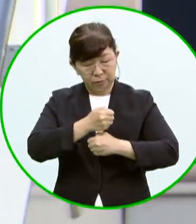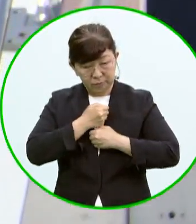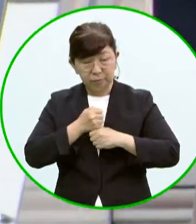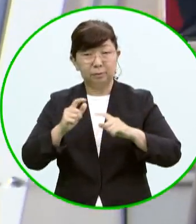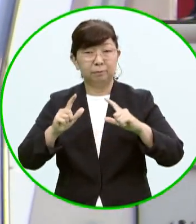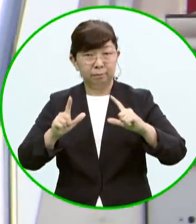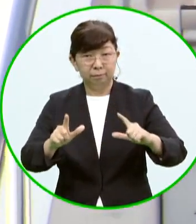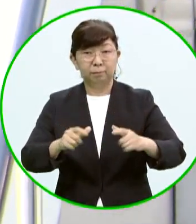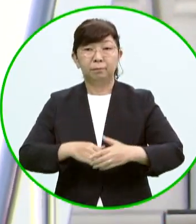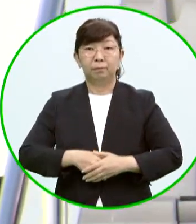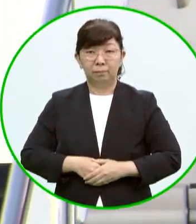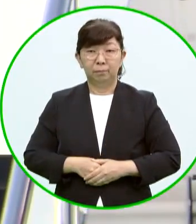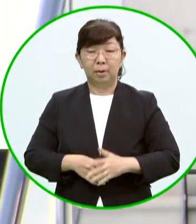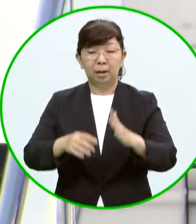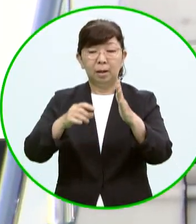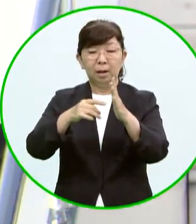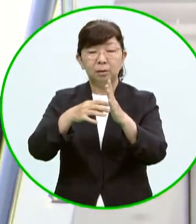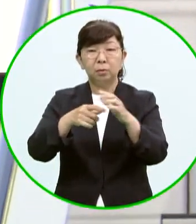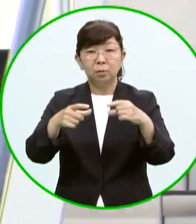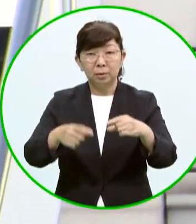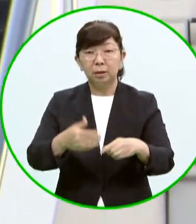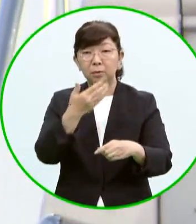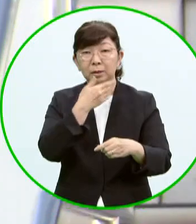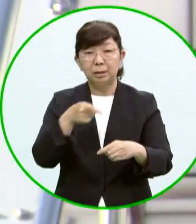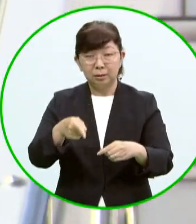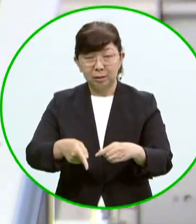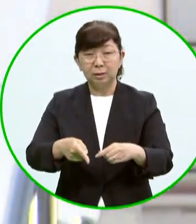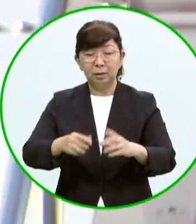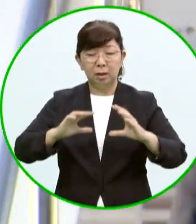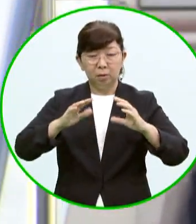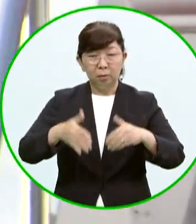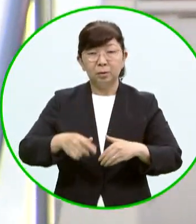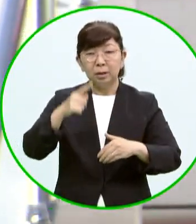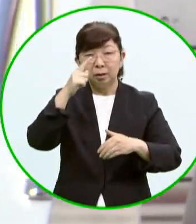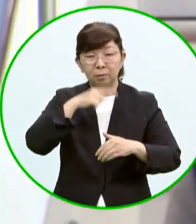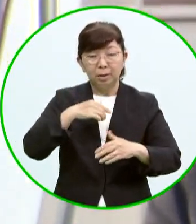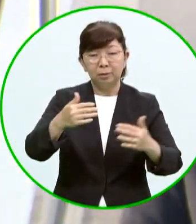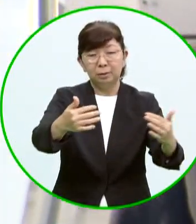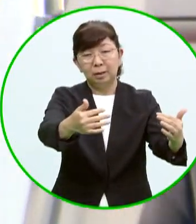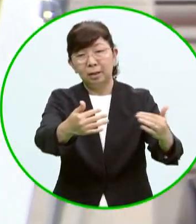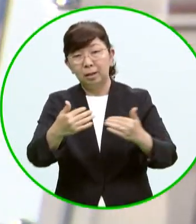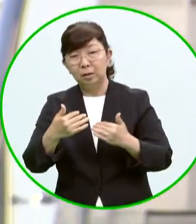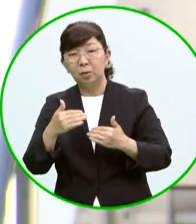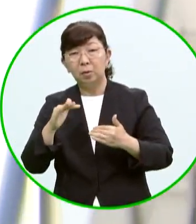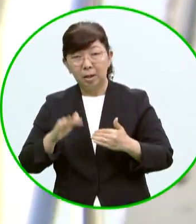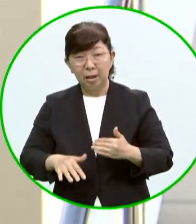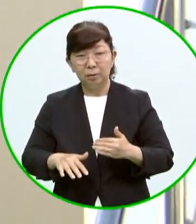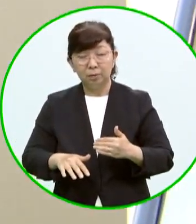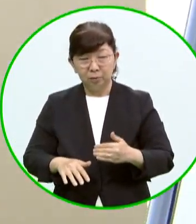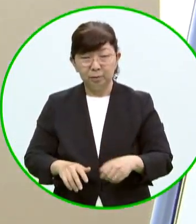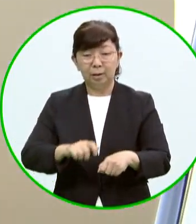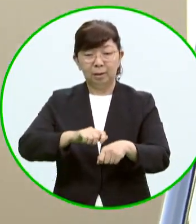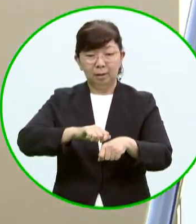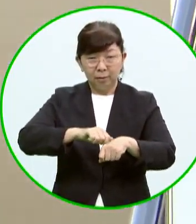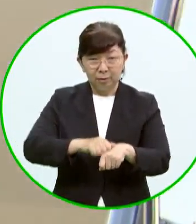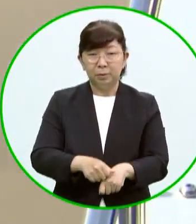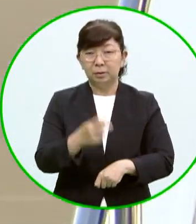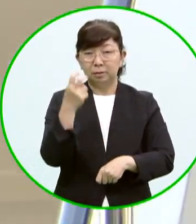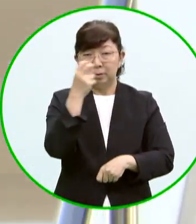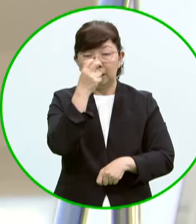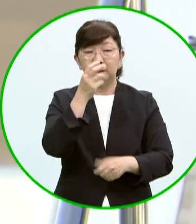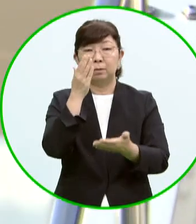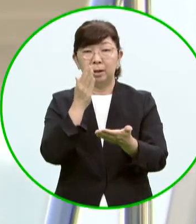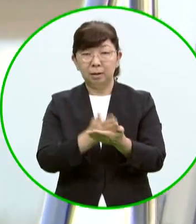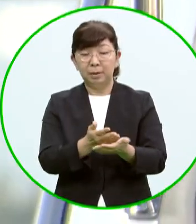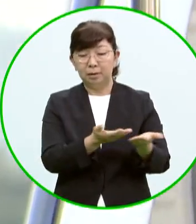他反動体などの重要物資について国際的なサプライチェーンに悪影響を与えるような輸出管理